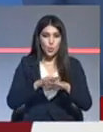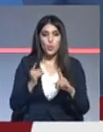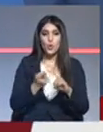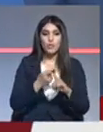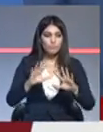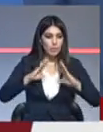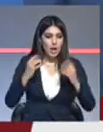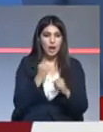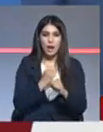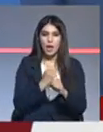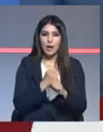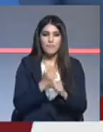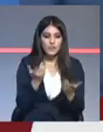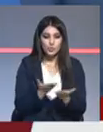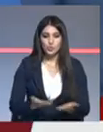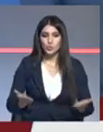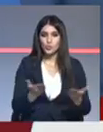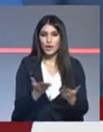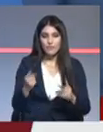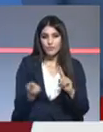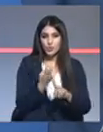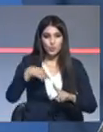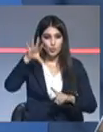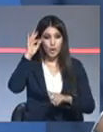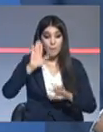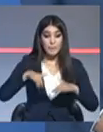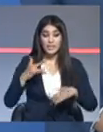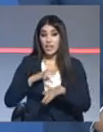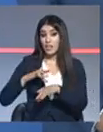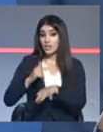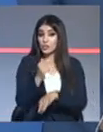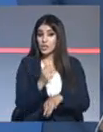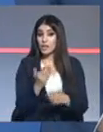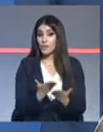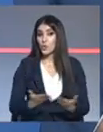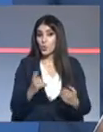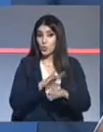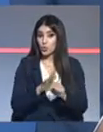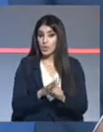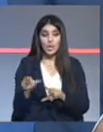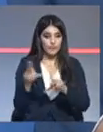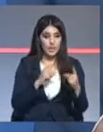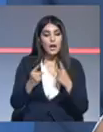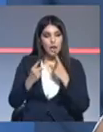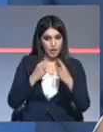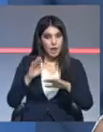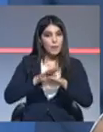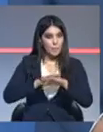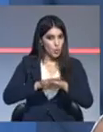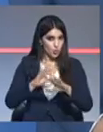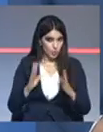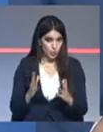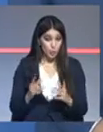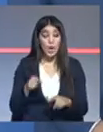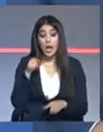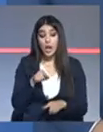مناخ العمل في هذه الفتره خاصه تلك المتاتيه من جائحه الكوفي تسعه عشر كما تطرقنا خاصه الى ما